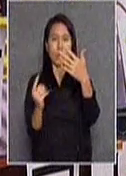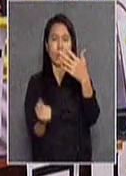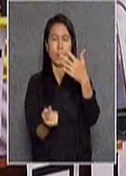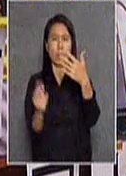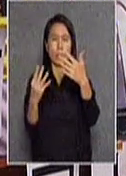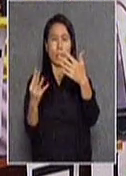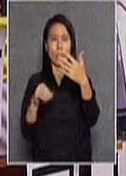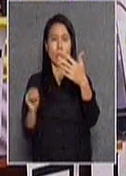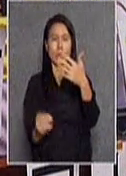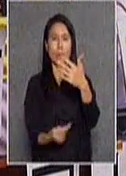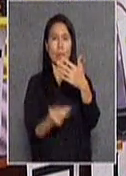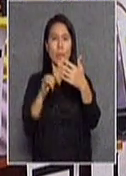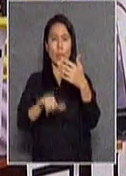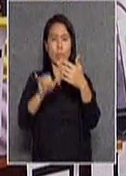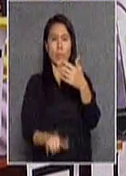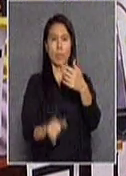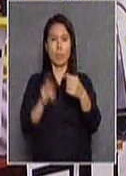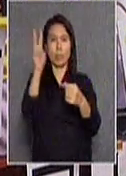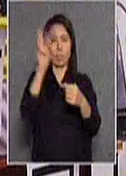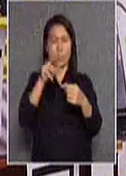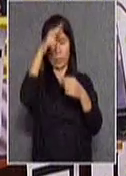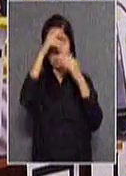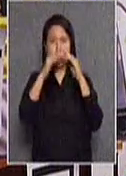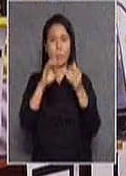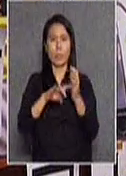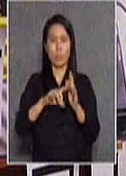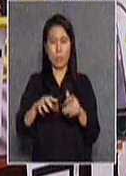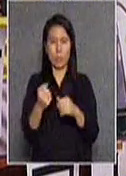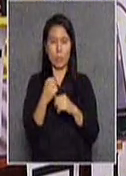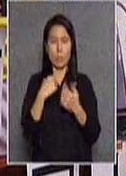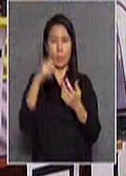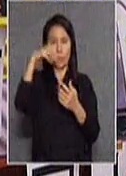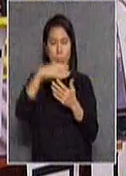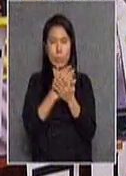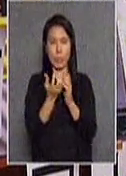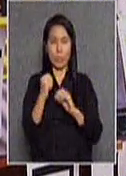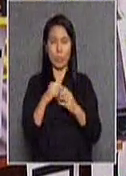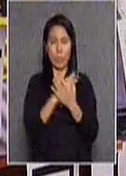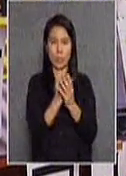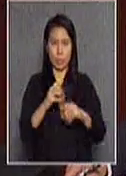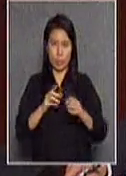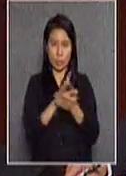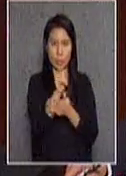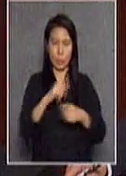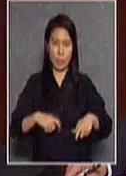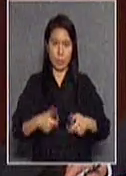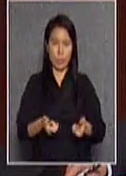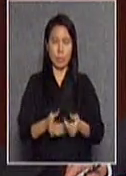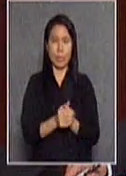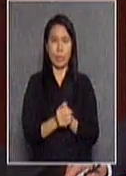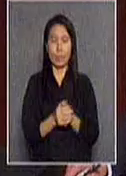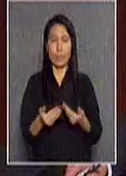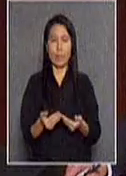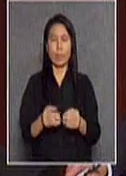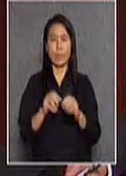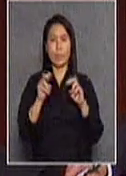5,9647,600,000元，相當於水務署電燈及電力的全年預算開支。 現在各位提出